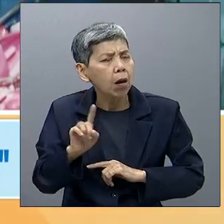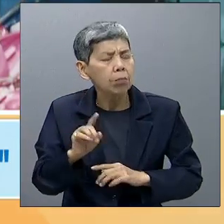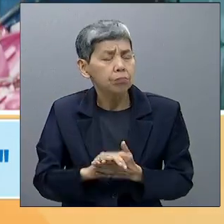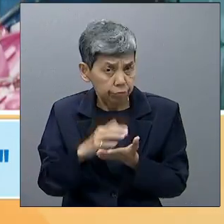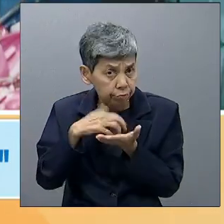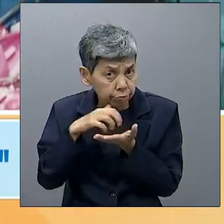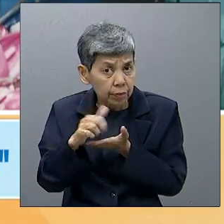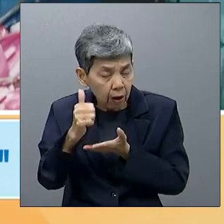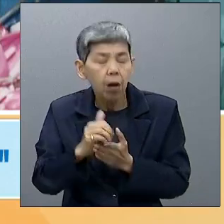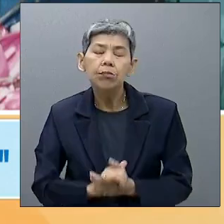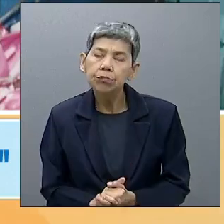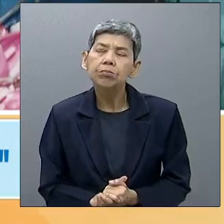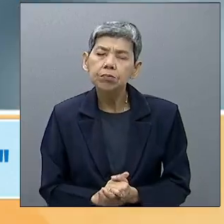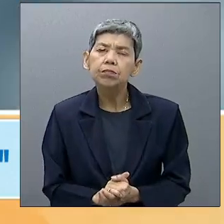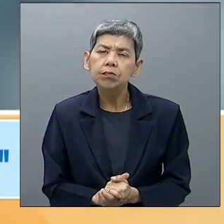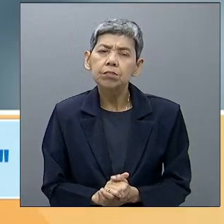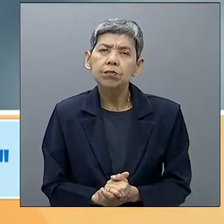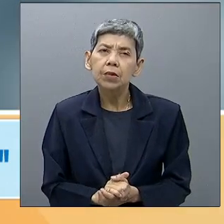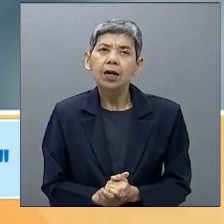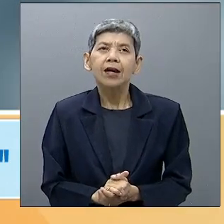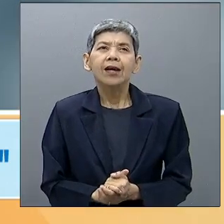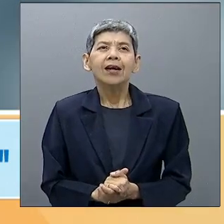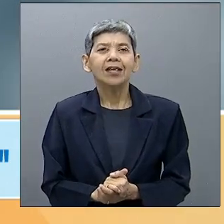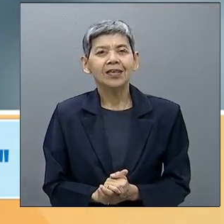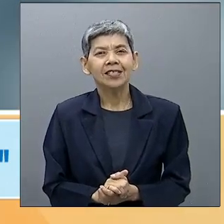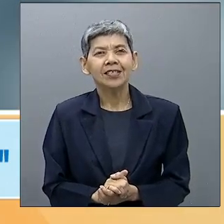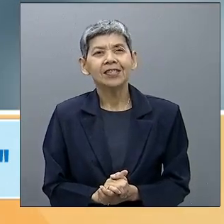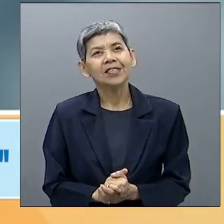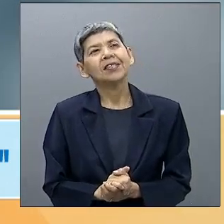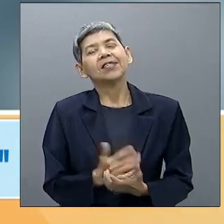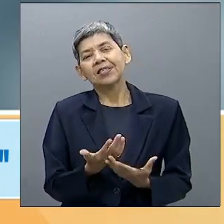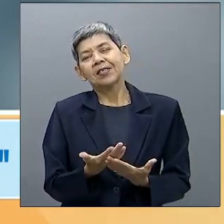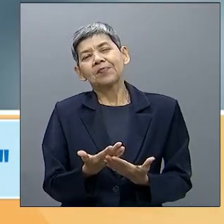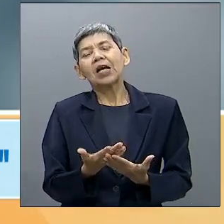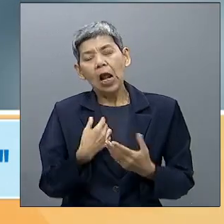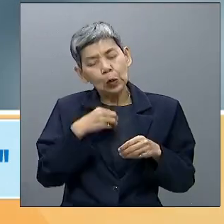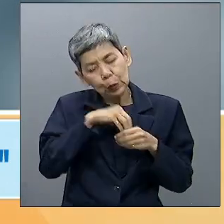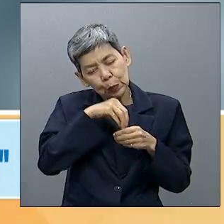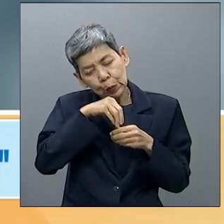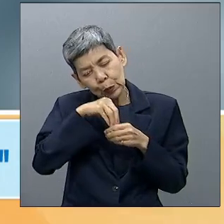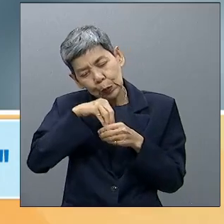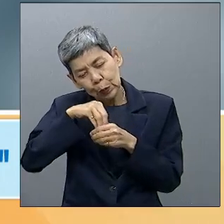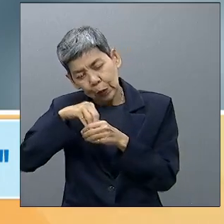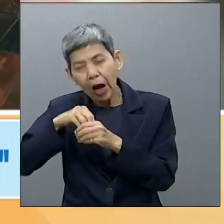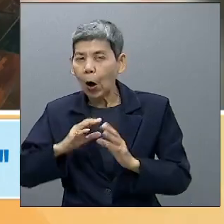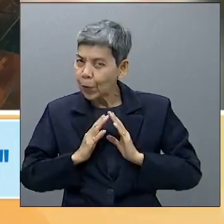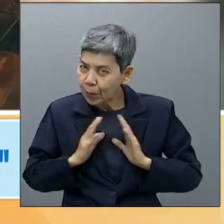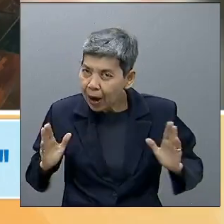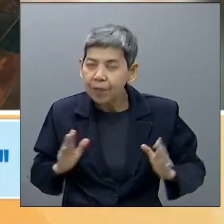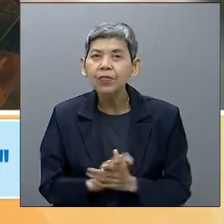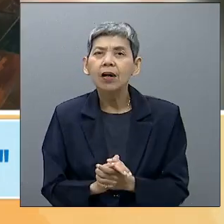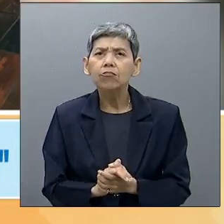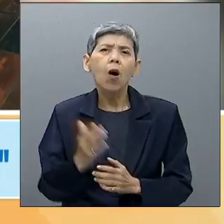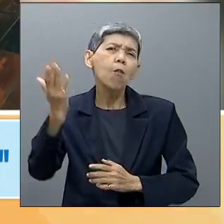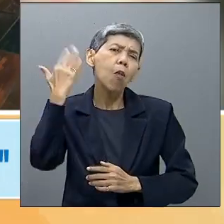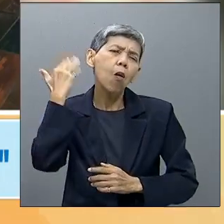ให้ฟังสักนิดน ึ ง ขอบคุณพระเจ้าที่ได้อยู่ในหลายแพลตฟอร์มอยู่ในหลายรุ่นคืออย่างนี้คุณปูเป้สมั